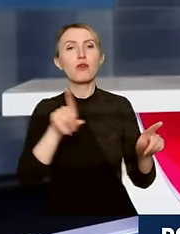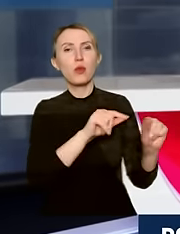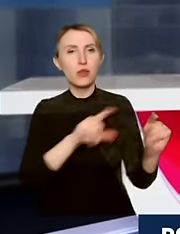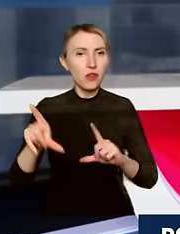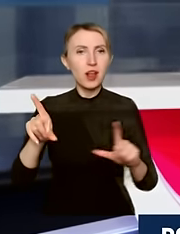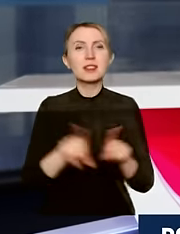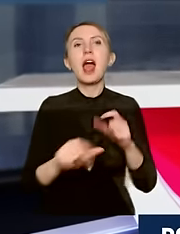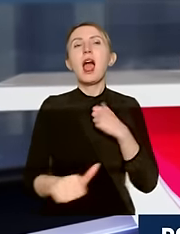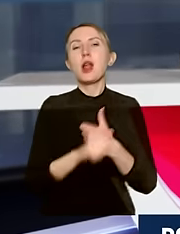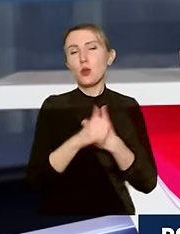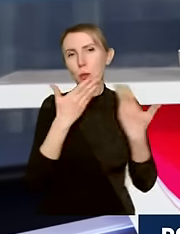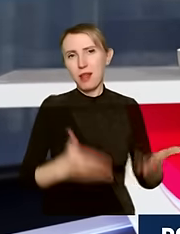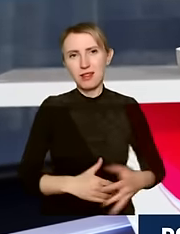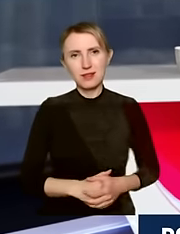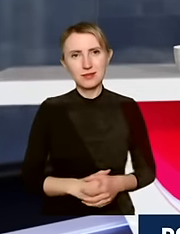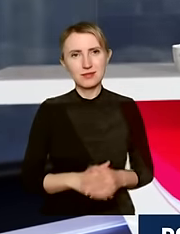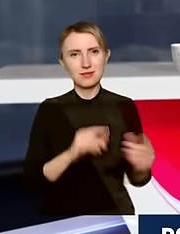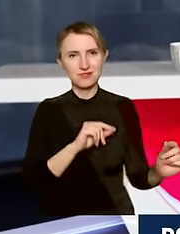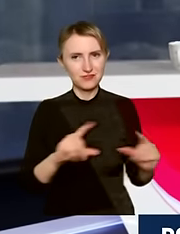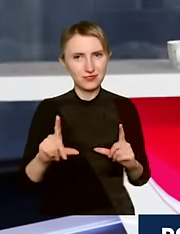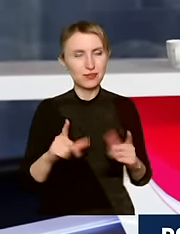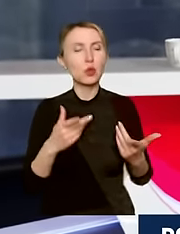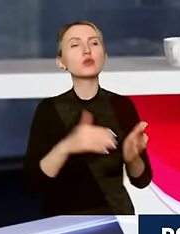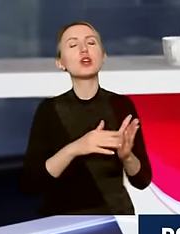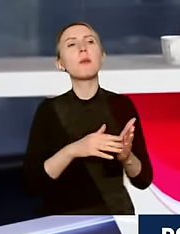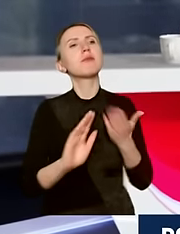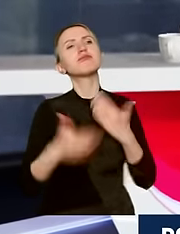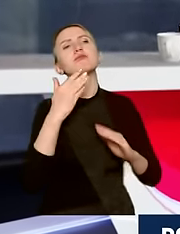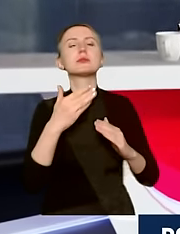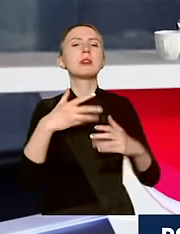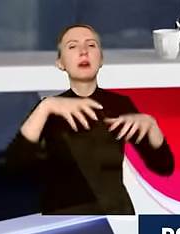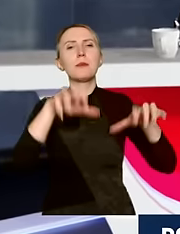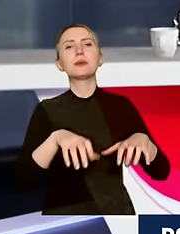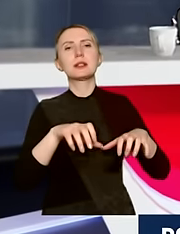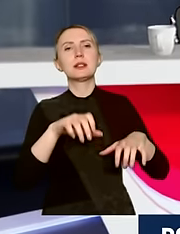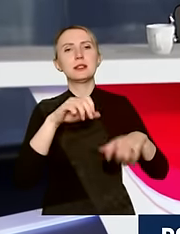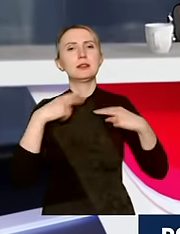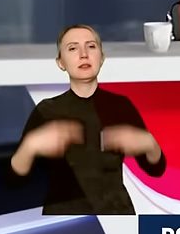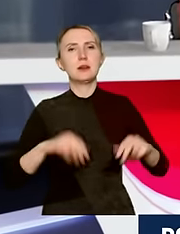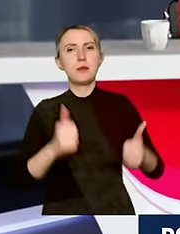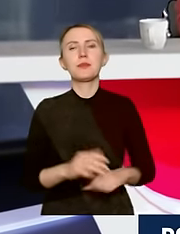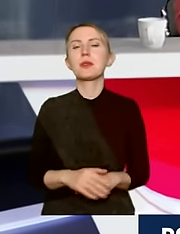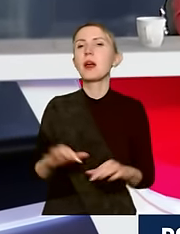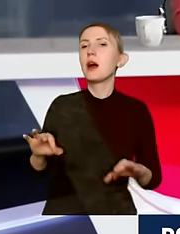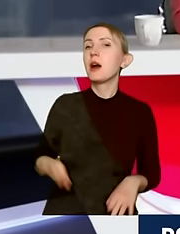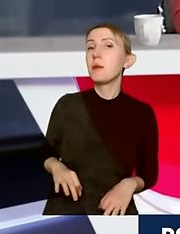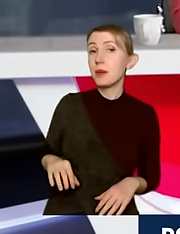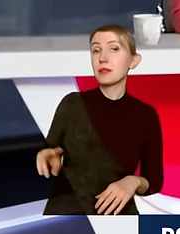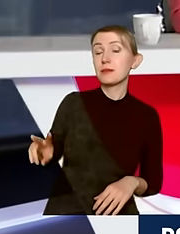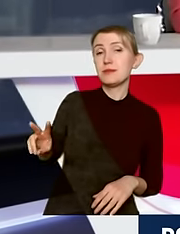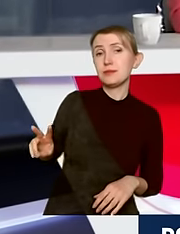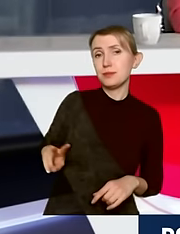tym argumencie inflacyjnym, za które należy postawić, ale tego argumentu nie ma. Poseł Wieczorek jest ministrem rządu Donalda Tuska, więc